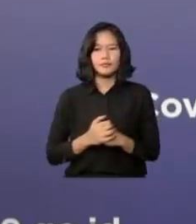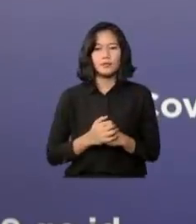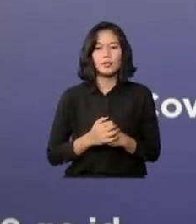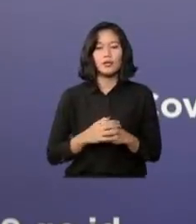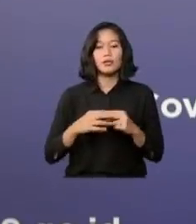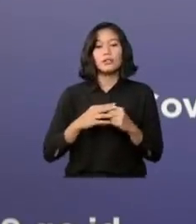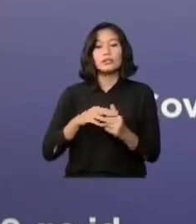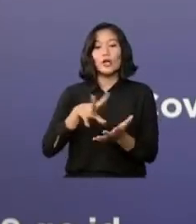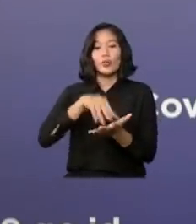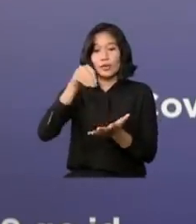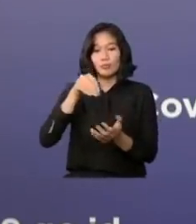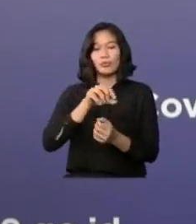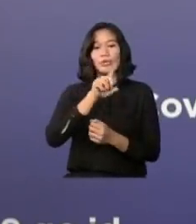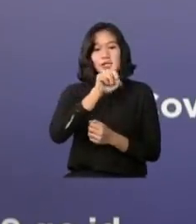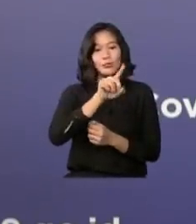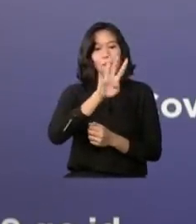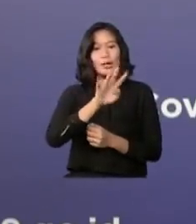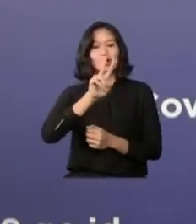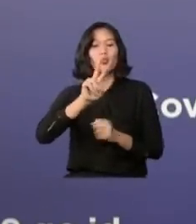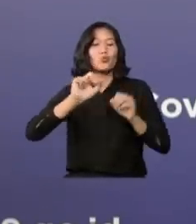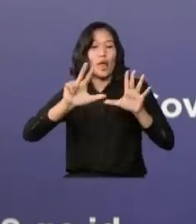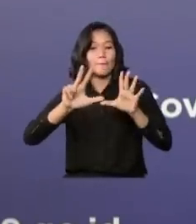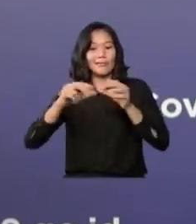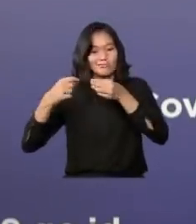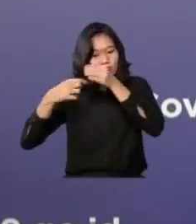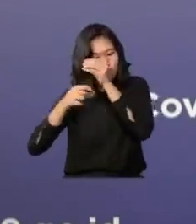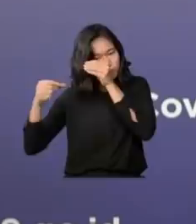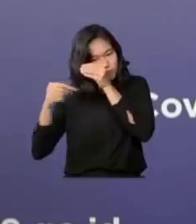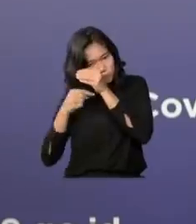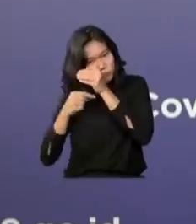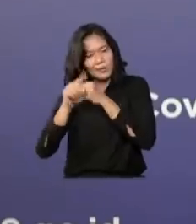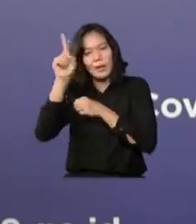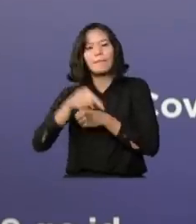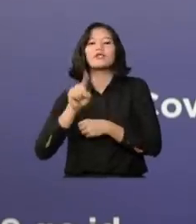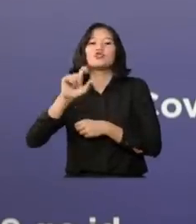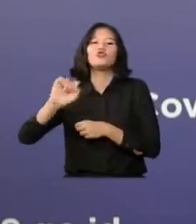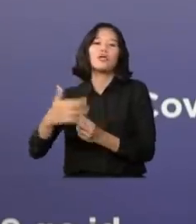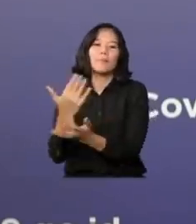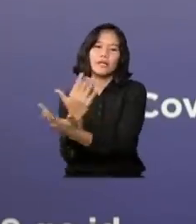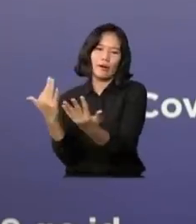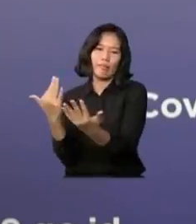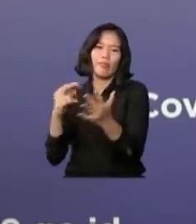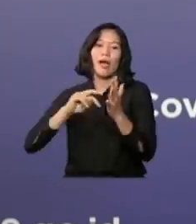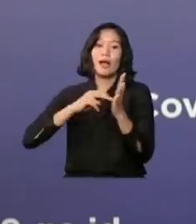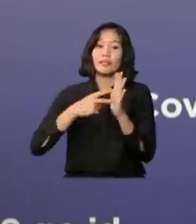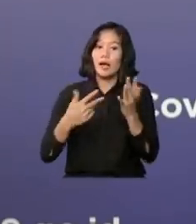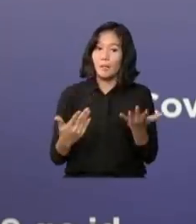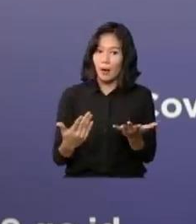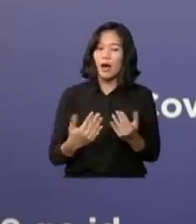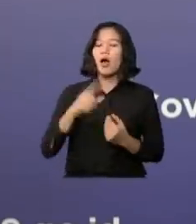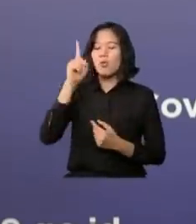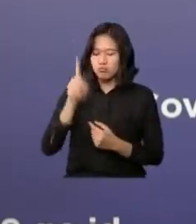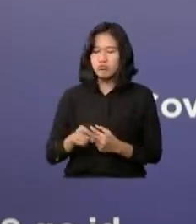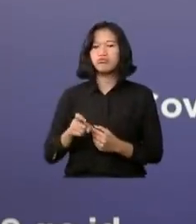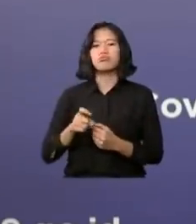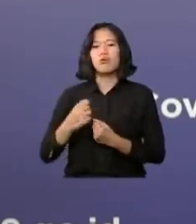Timur baru melaksanakan 1.428 per 1 juta penduduk. Ini artinya bahwa memang perlu